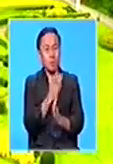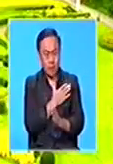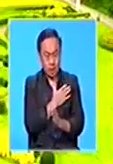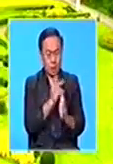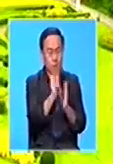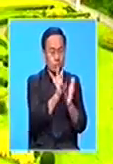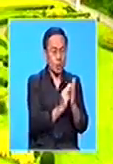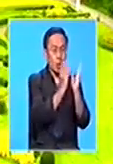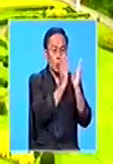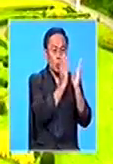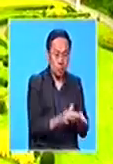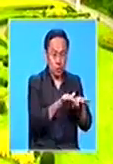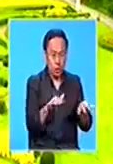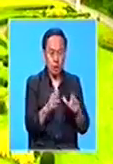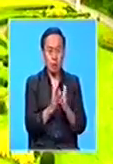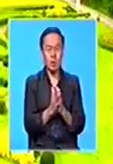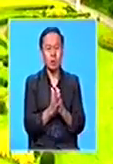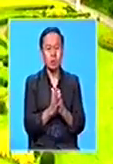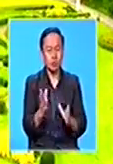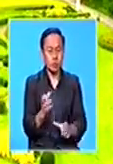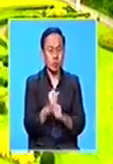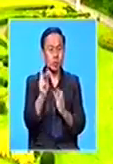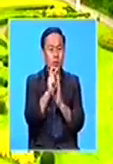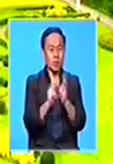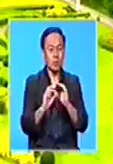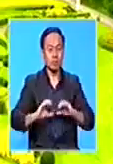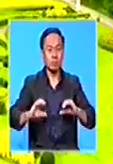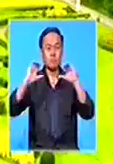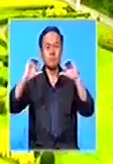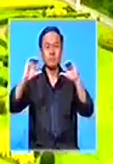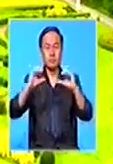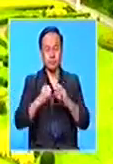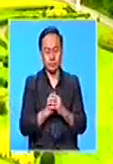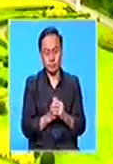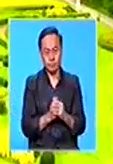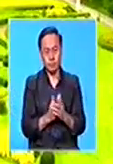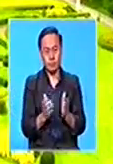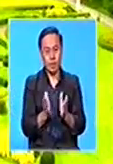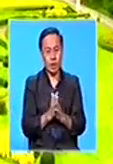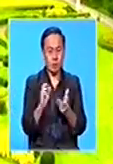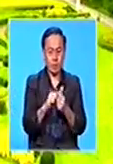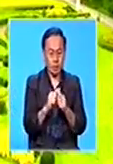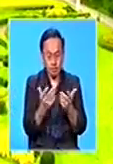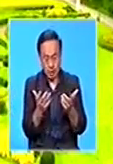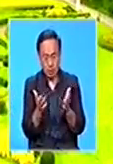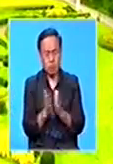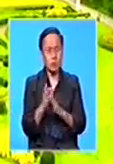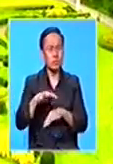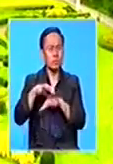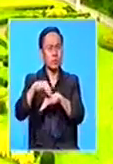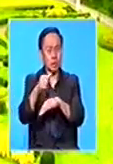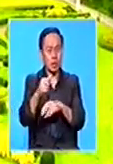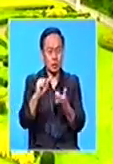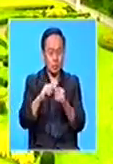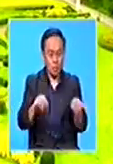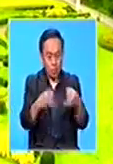กฎหมายคารวะกฎหมายคารวะแต่ทั้งพระคารวะอยู่ภายใต้กฎหมายรัฐนะเพราะนั้นถ้ามันพร้อมเรียบร้อยมันก็ตั้งอะไรทั้งหมดอ่ะแต่ถ้าไม่พร้อม